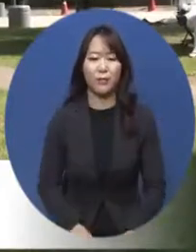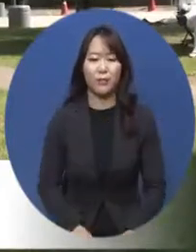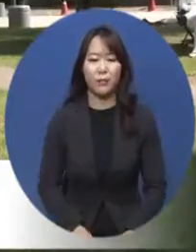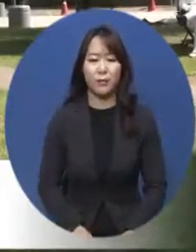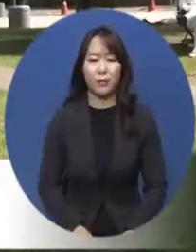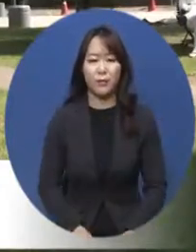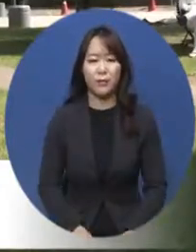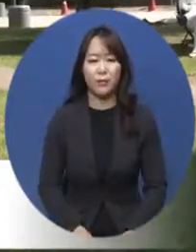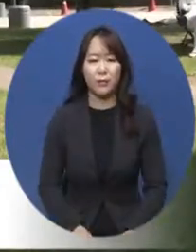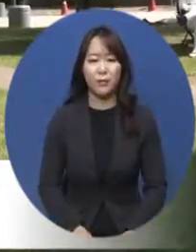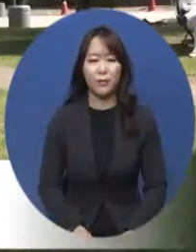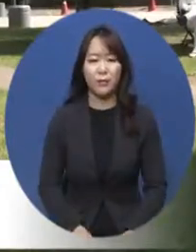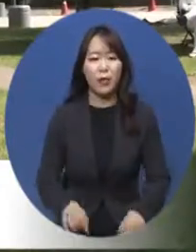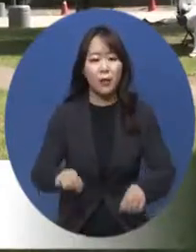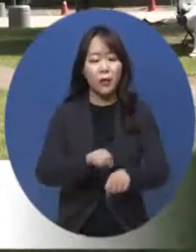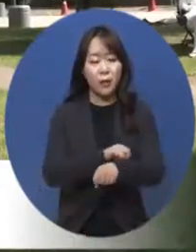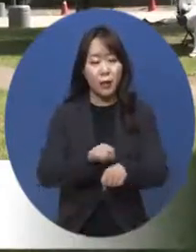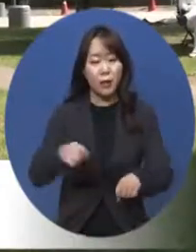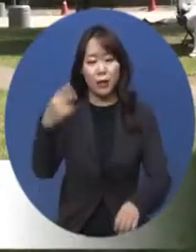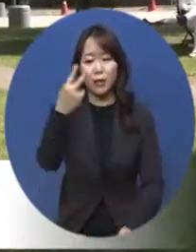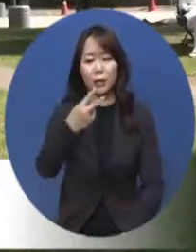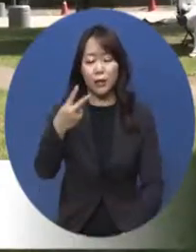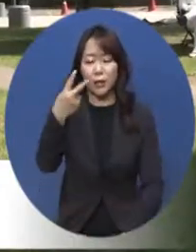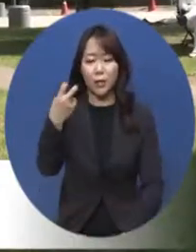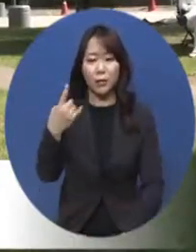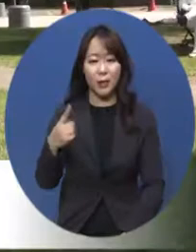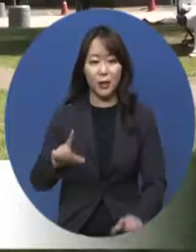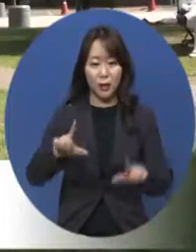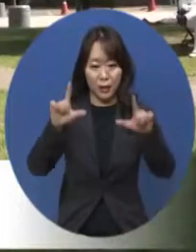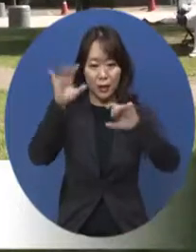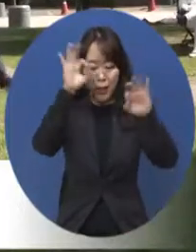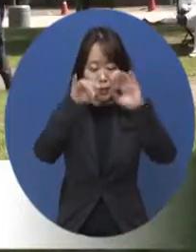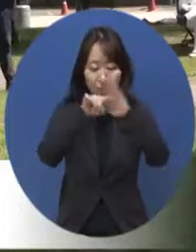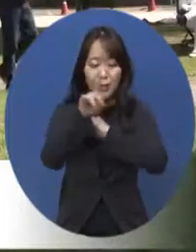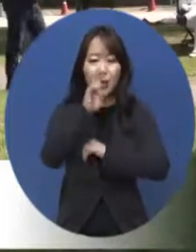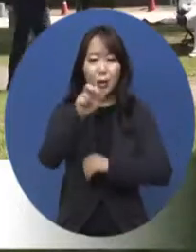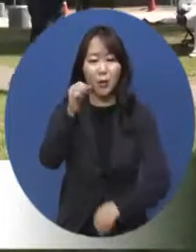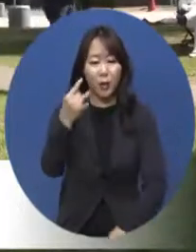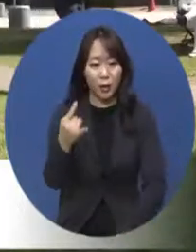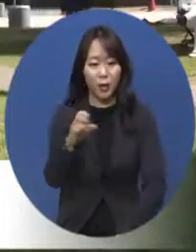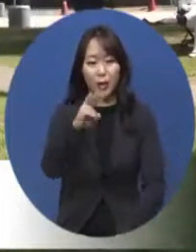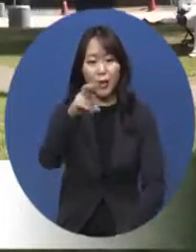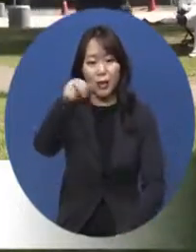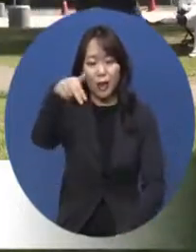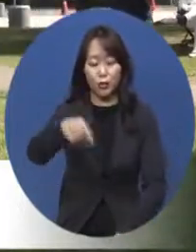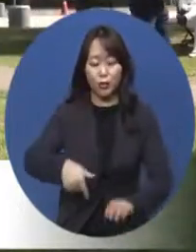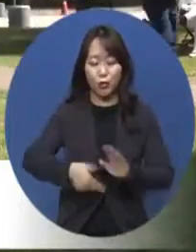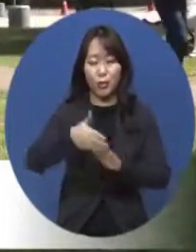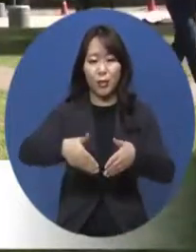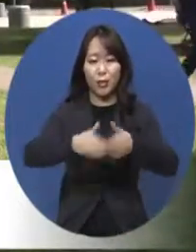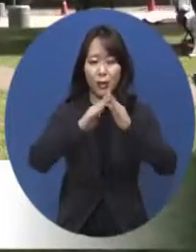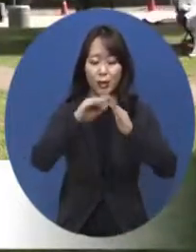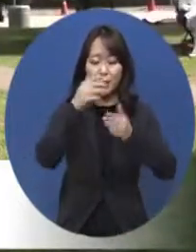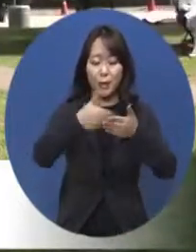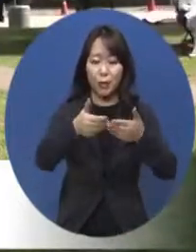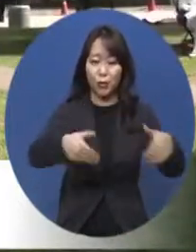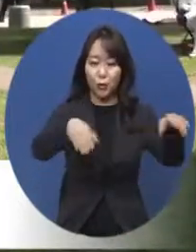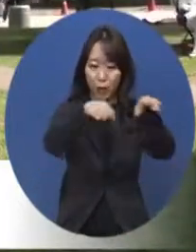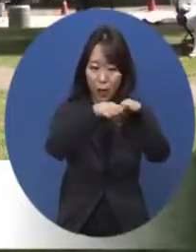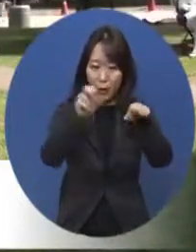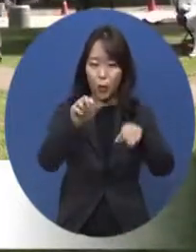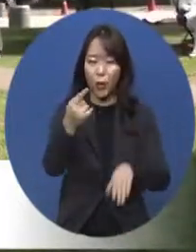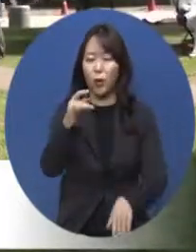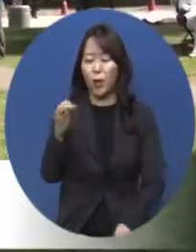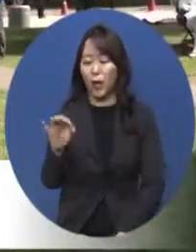되었습니다. 특히 이번 2021년 찾아가는 음악회는 양주 시립 미술관과